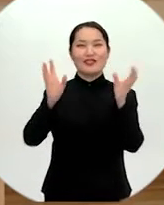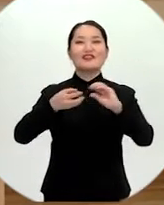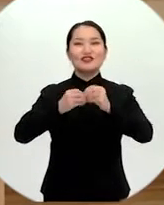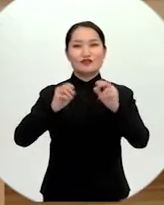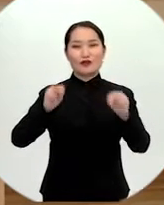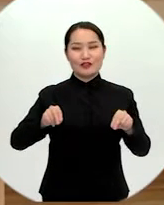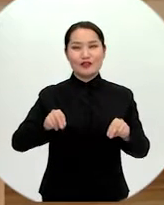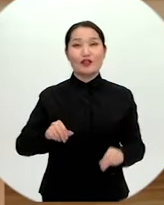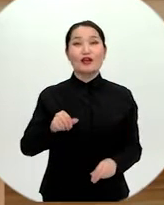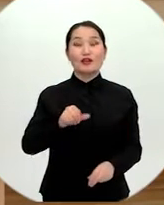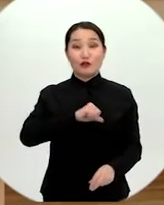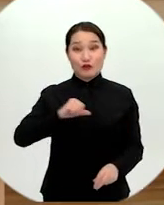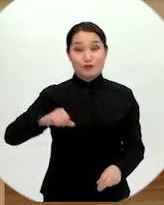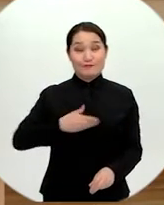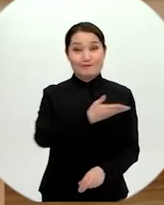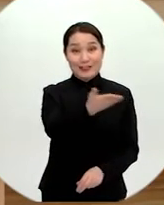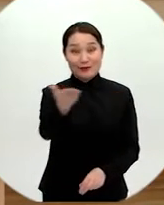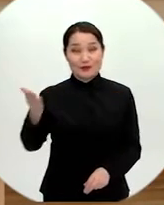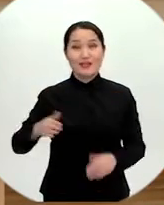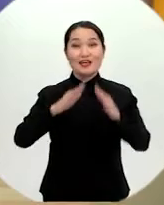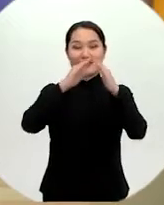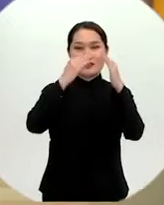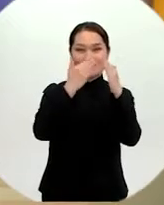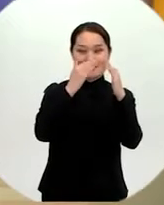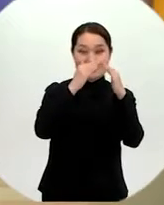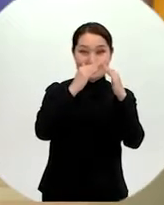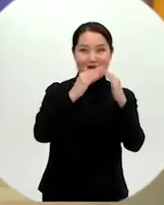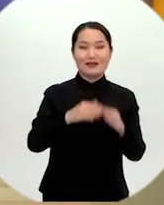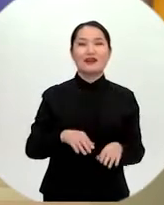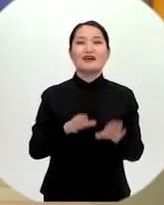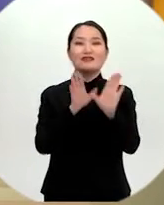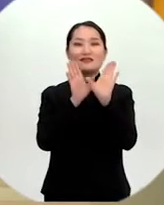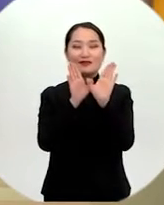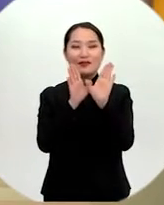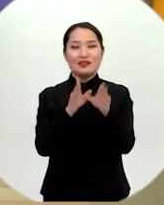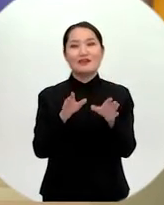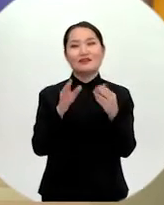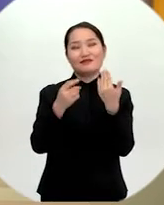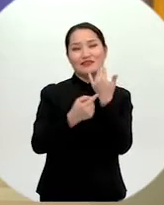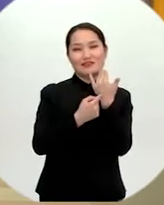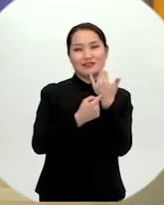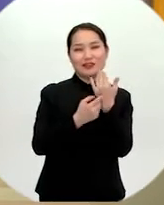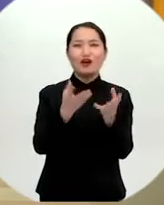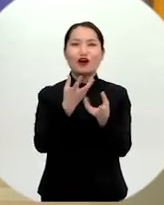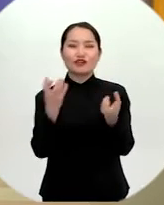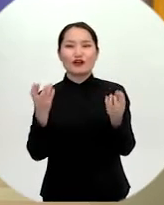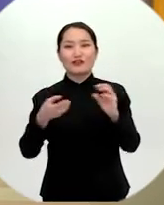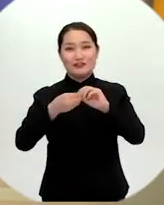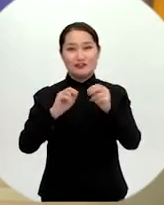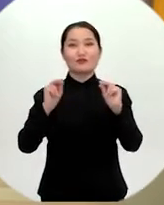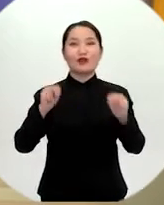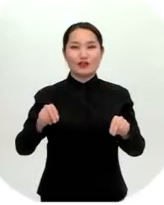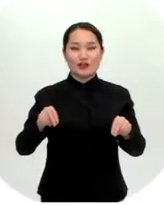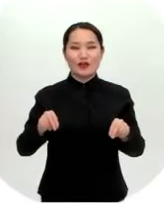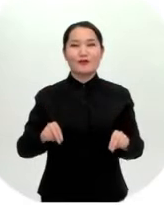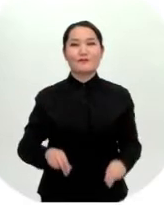за ийм бүтээл хийж болох юм байна. За яг гэртээ бүгдээрээ цэцгнээдээ маш олон болгож болно. Ямар ч зохиомжтой болгож болно.